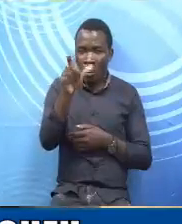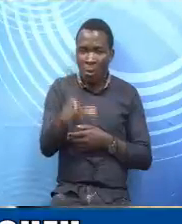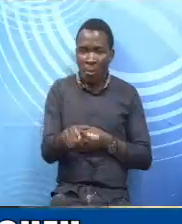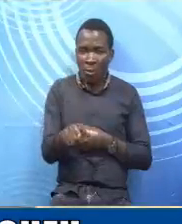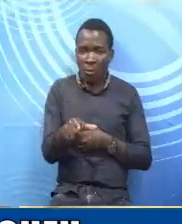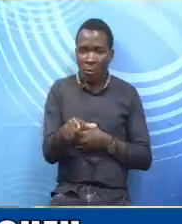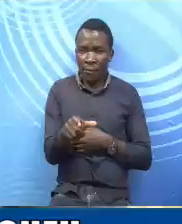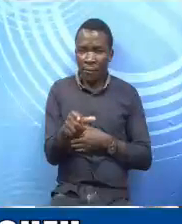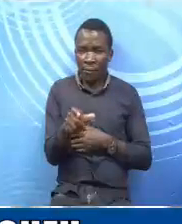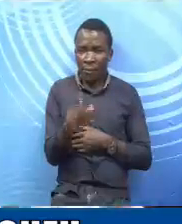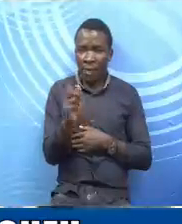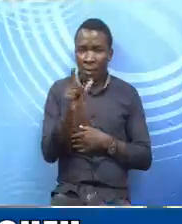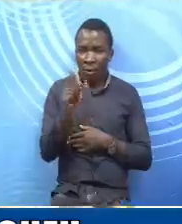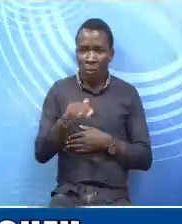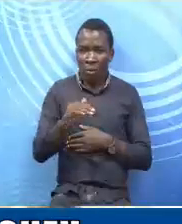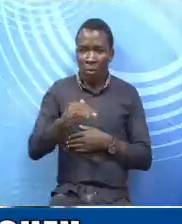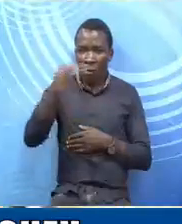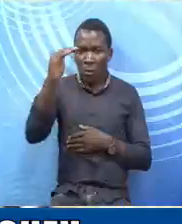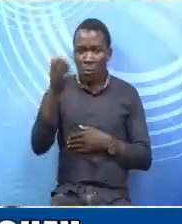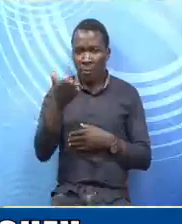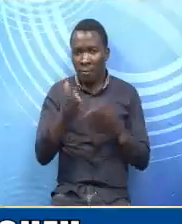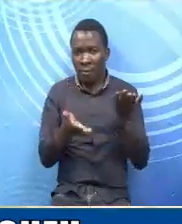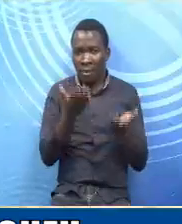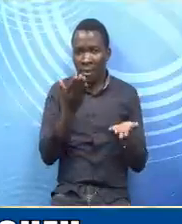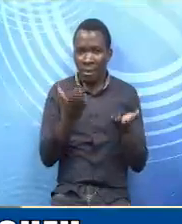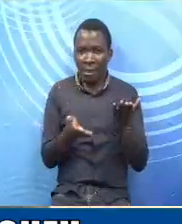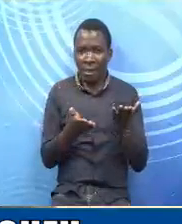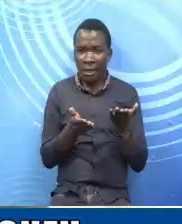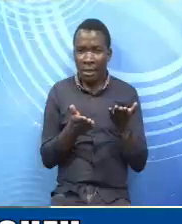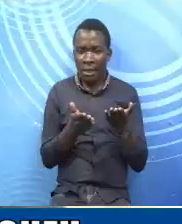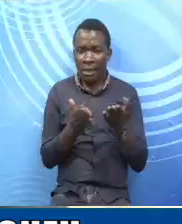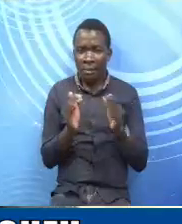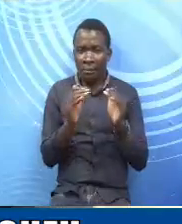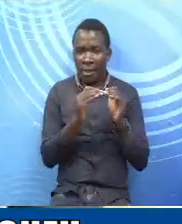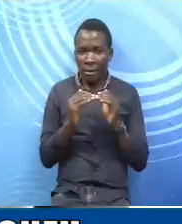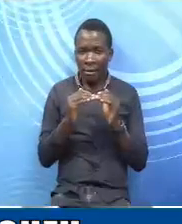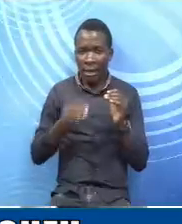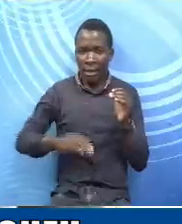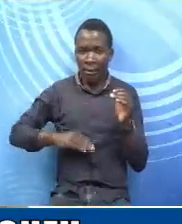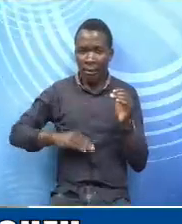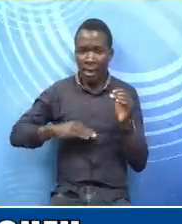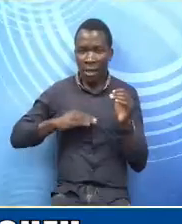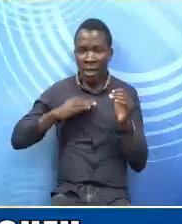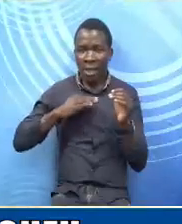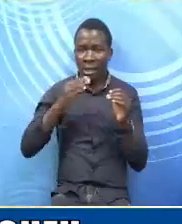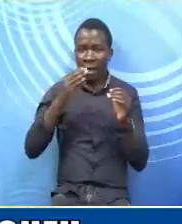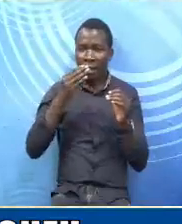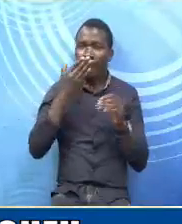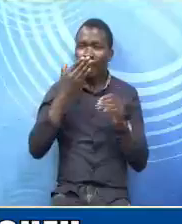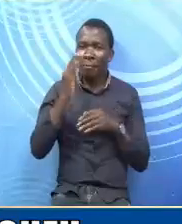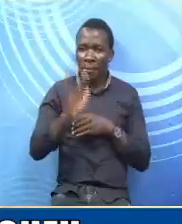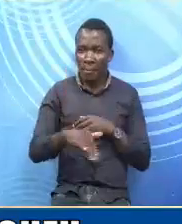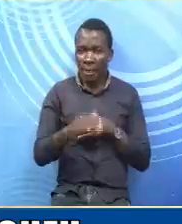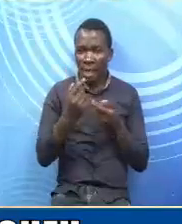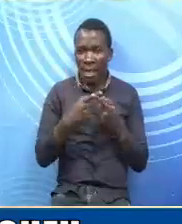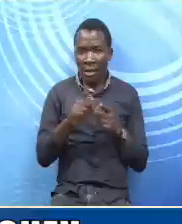si n'umuntu mukuru yenda baba benda kunganya imyaka nabyo si byiza